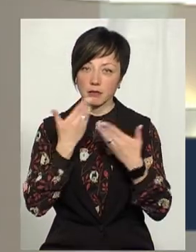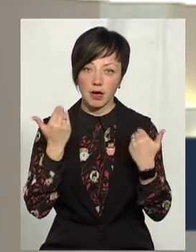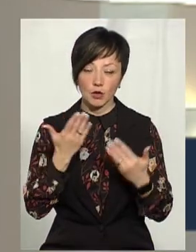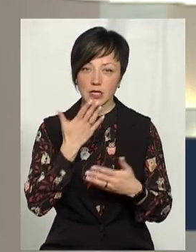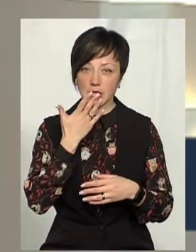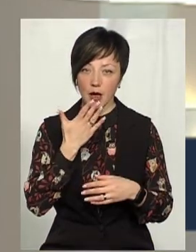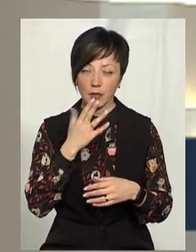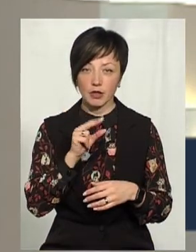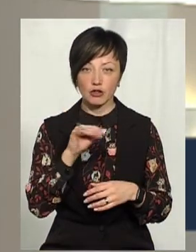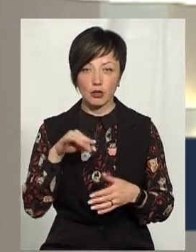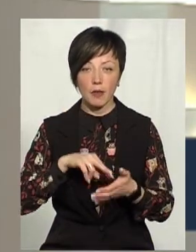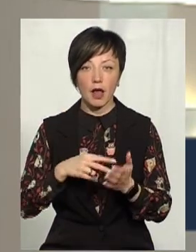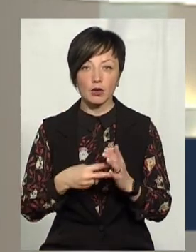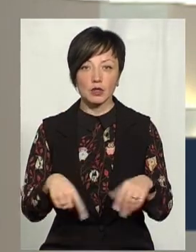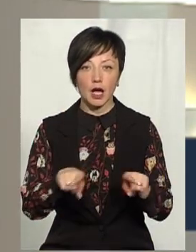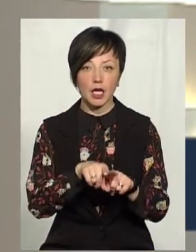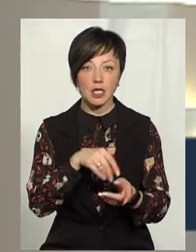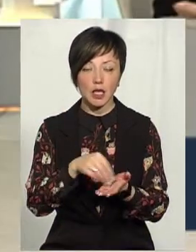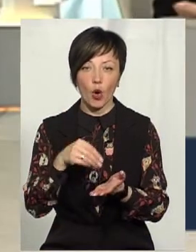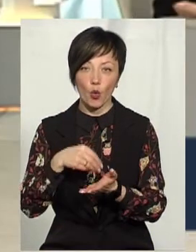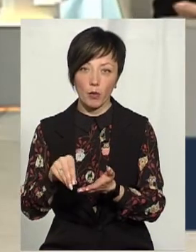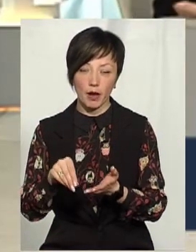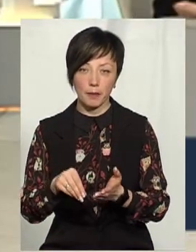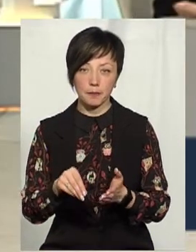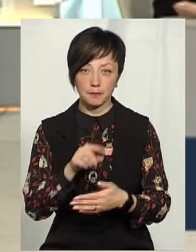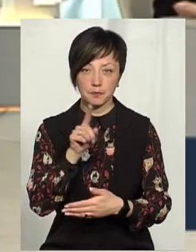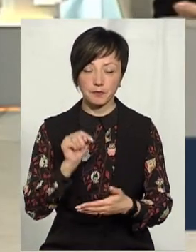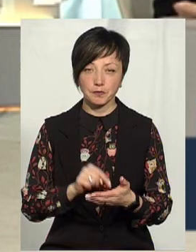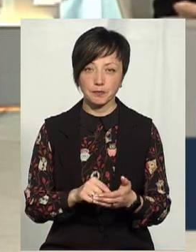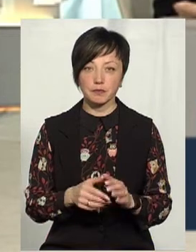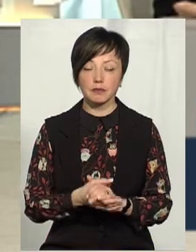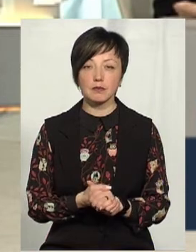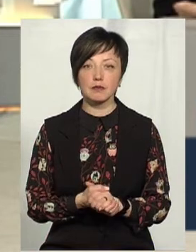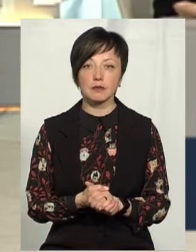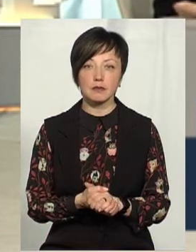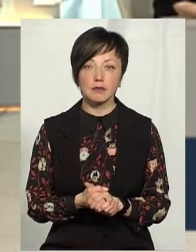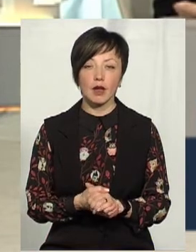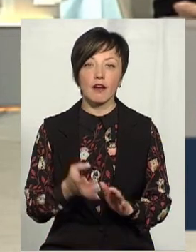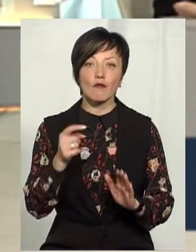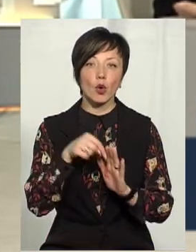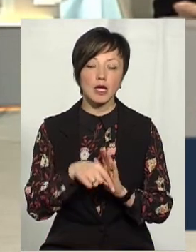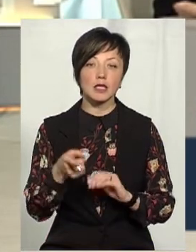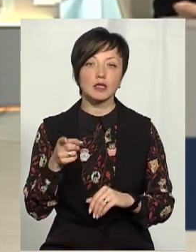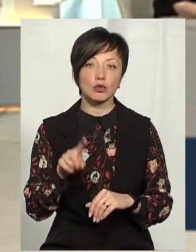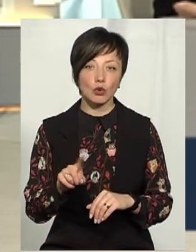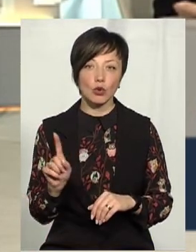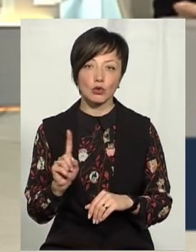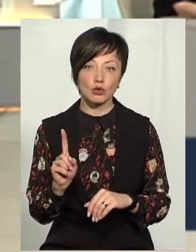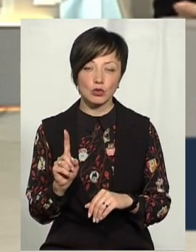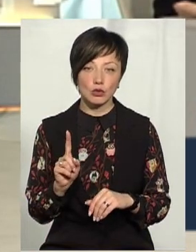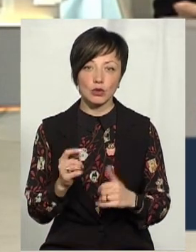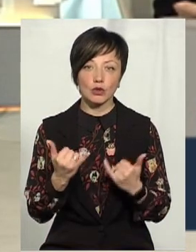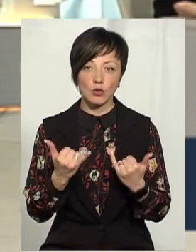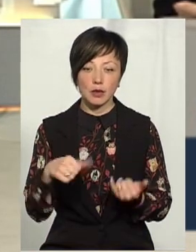мають запахів. Чи плануються такі закупки, пане Дмитре? Ну, по-перше, в контексті того, що казали